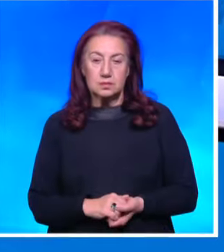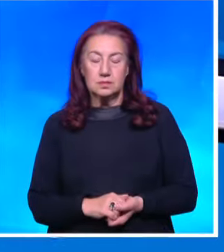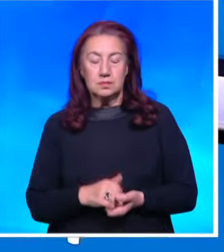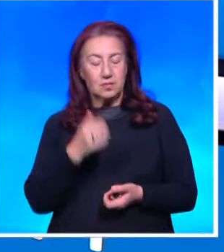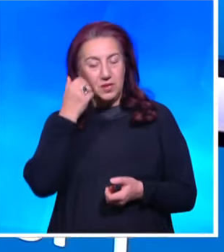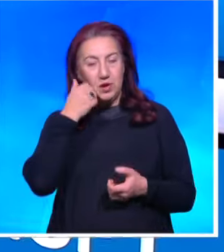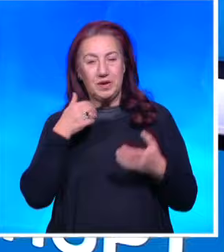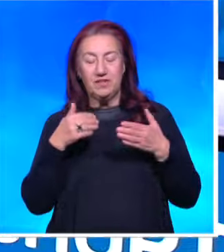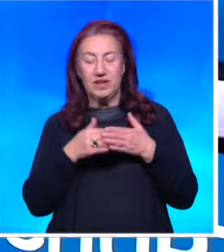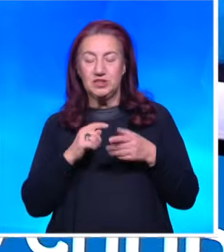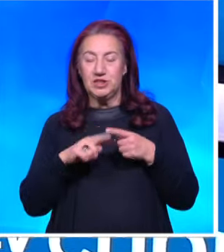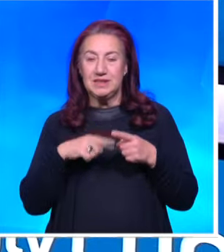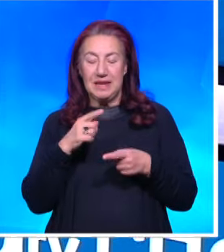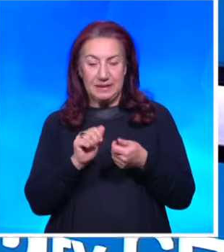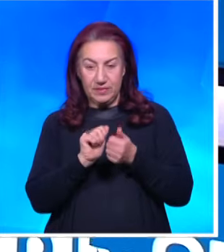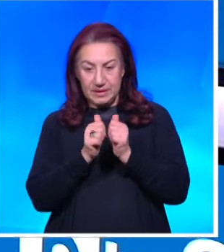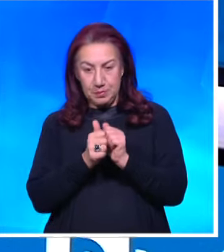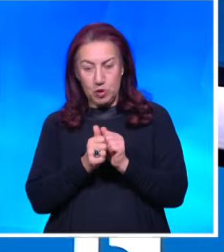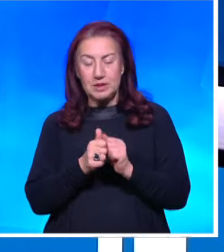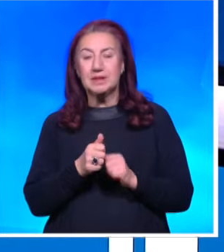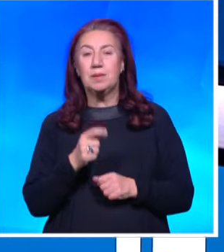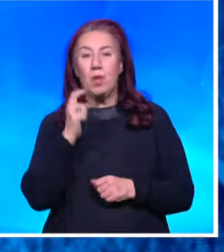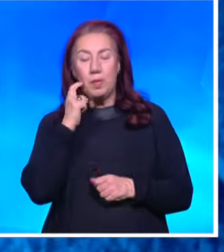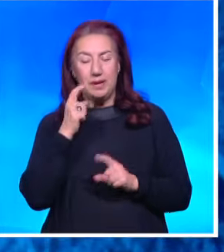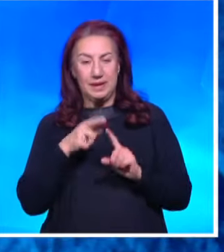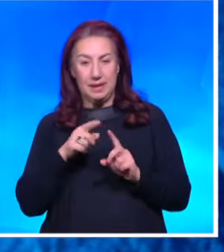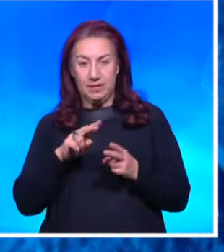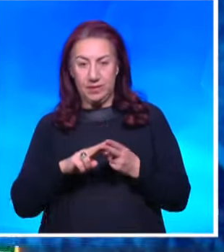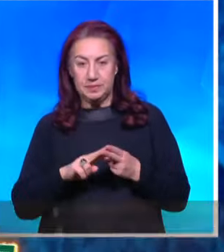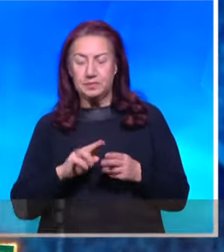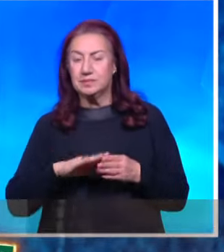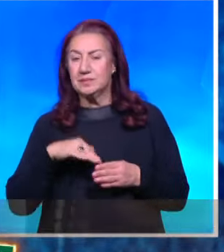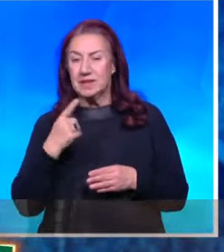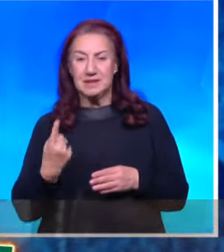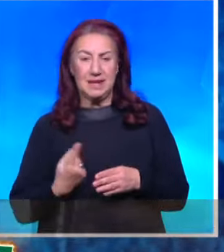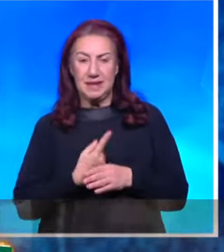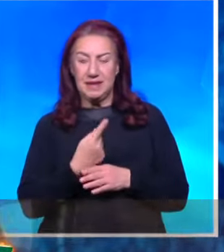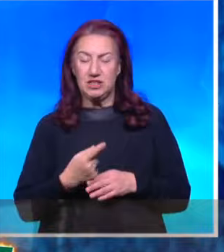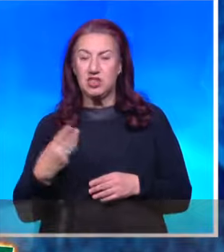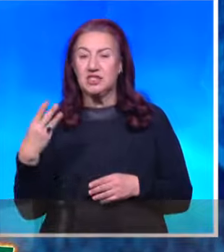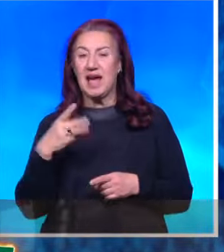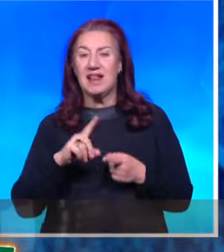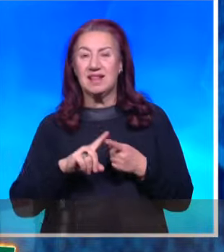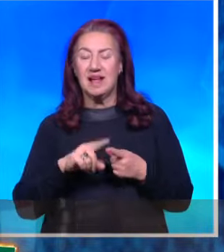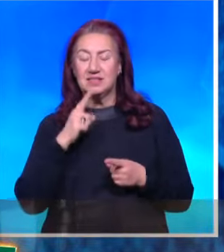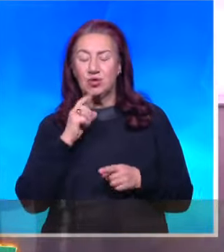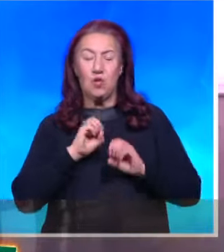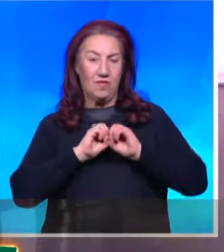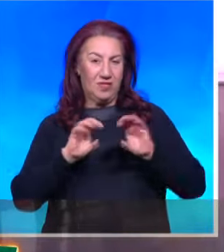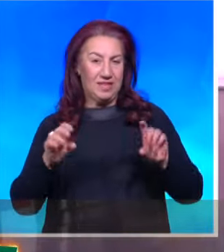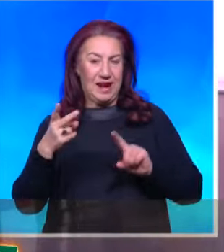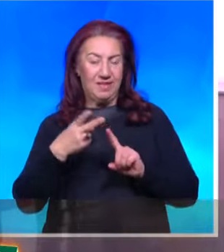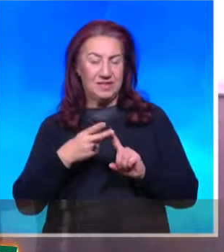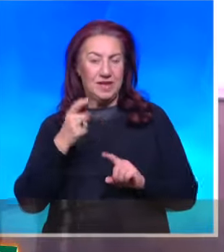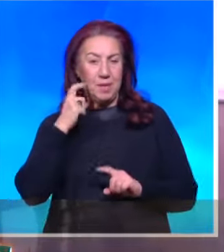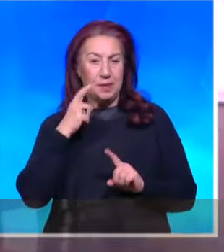добър вечер следва спорт по btv аз съм гергана гунчева само след час ел класико в ефира на btv екшън реал мадрид